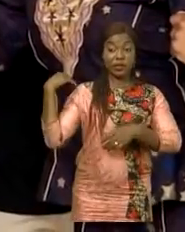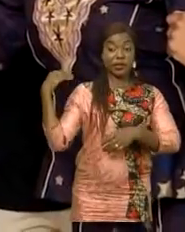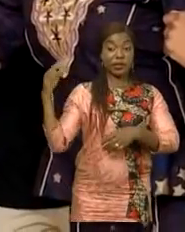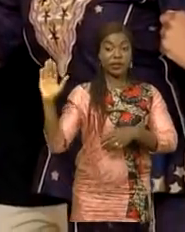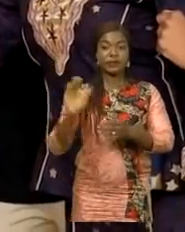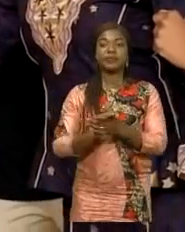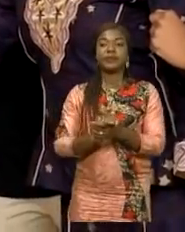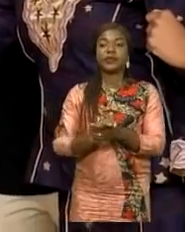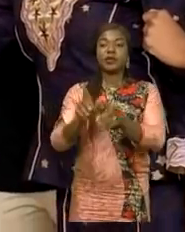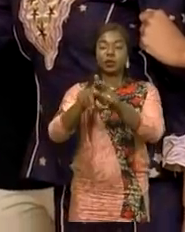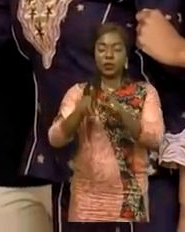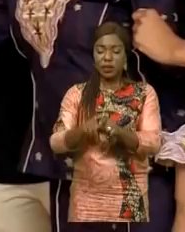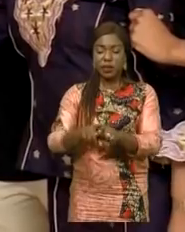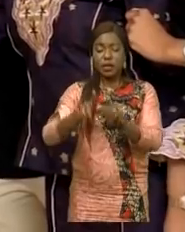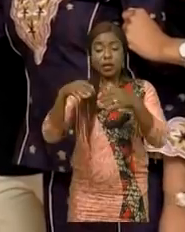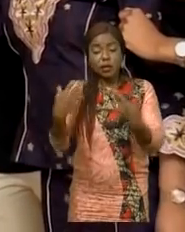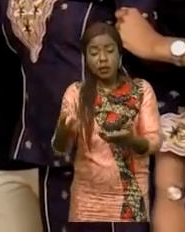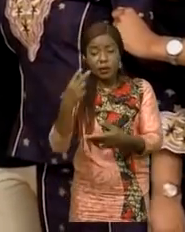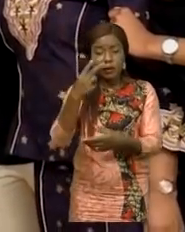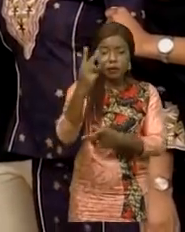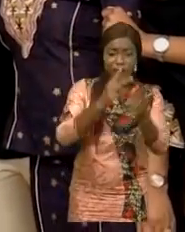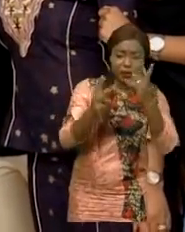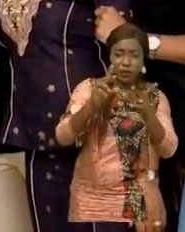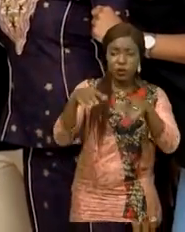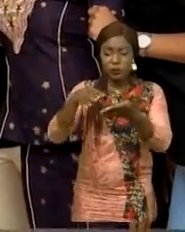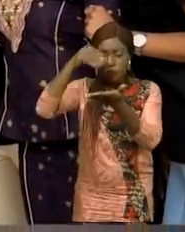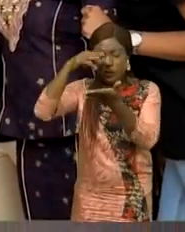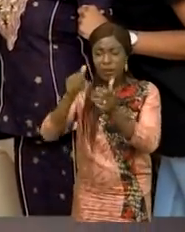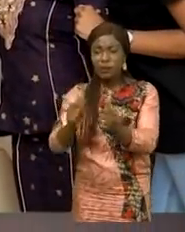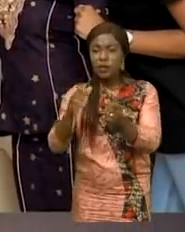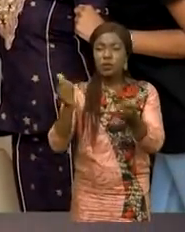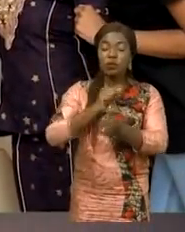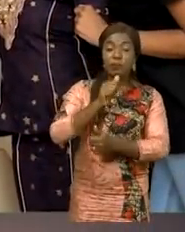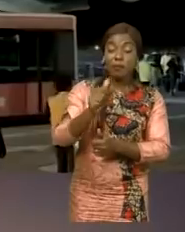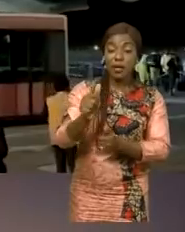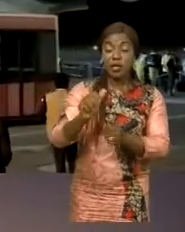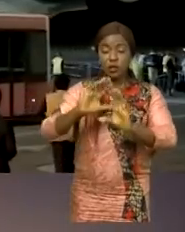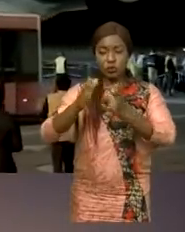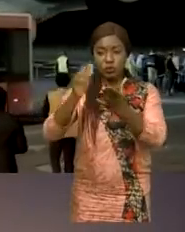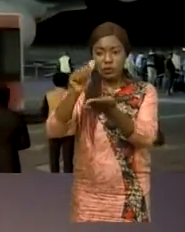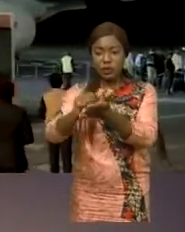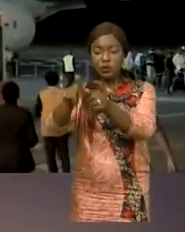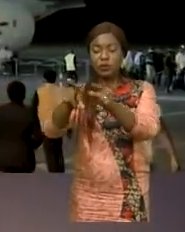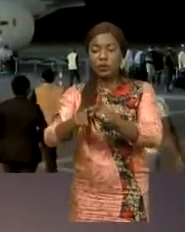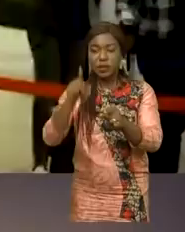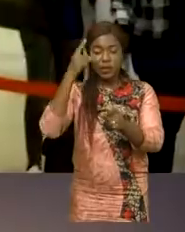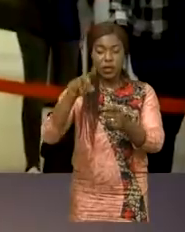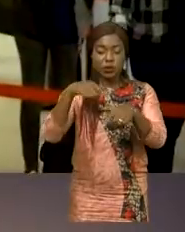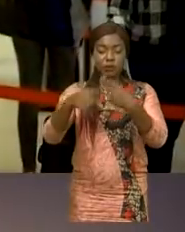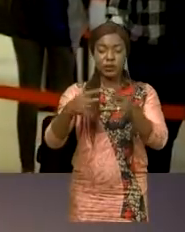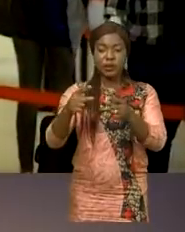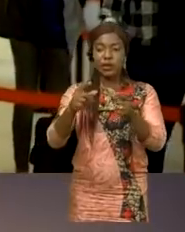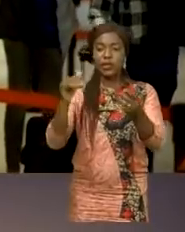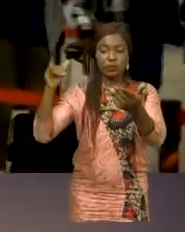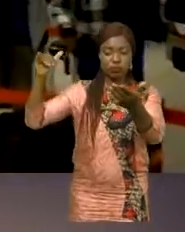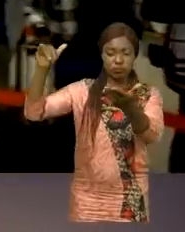toute évidence des meilleures conditions d'apprentissage et de formation à la jeunesse congolaise embrassa les cultures ceux ci sont partis de l'aéroport de n'djili